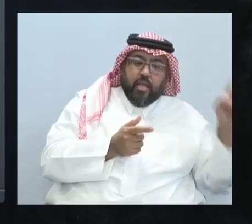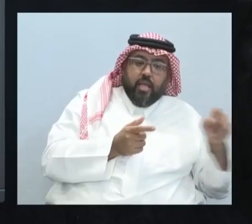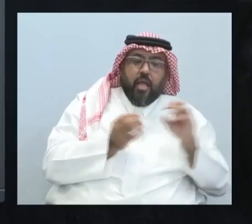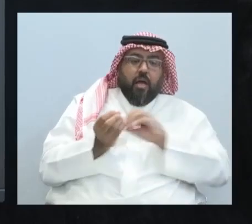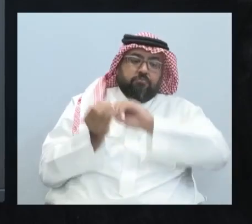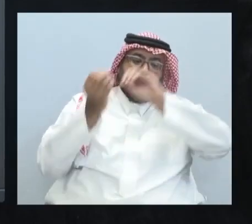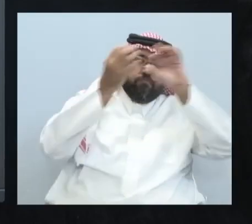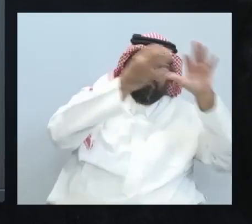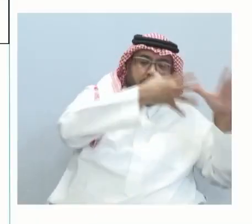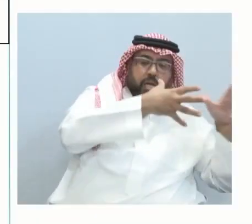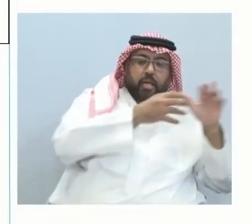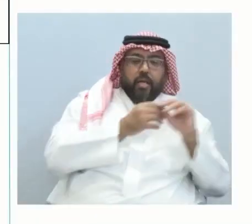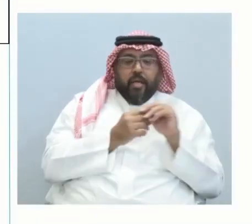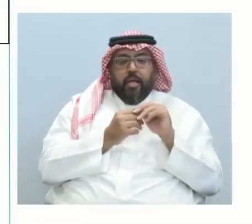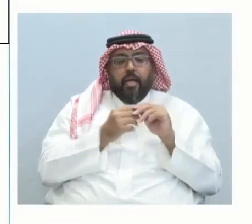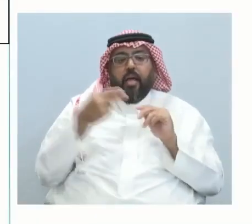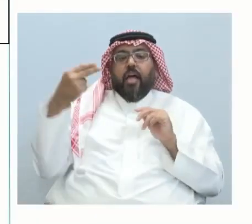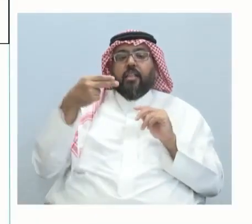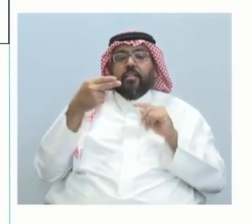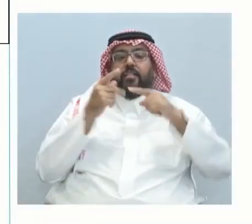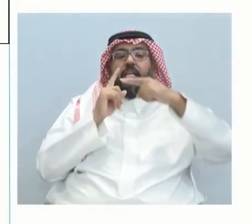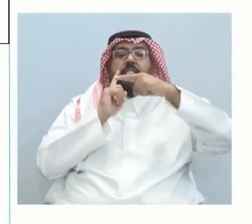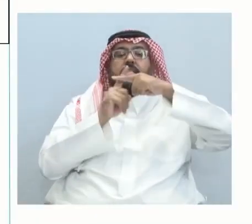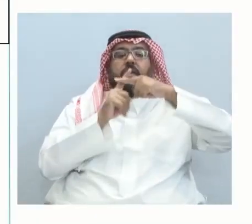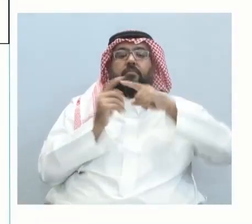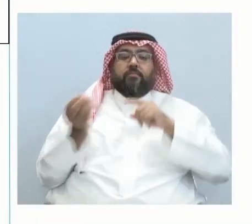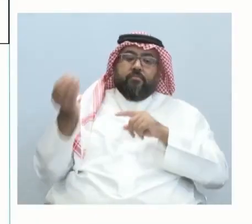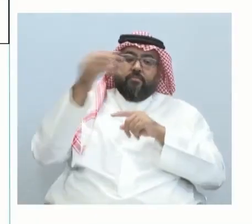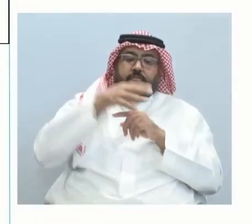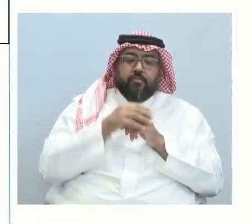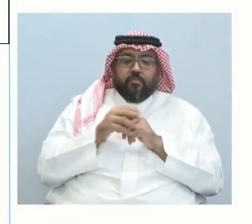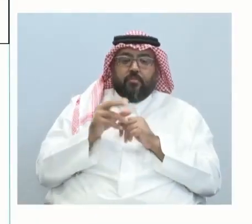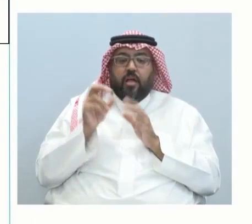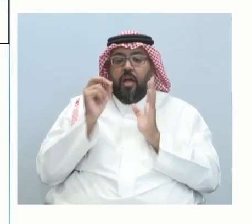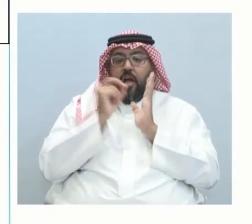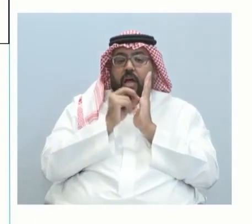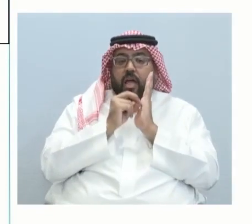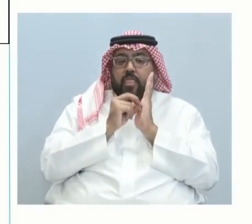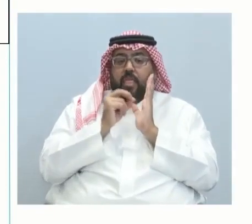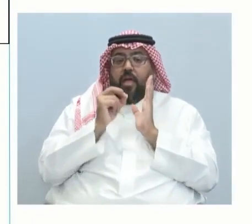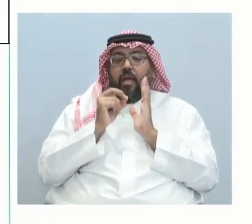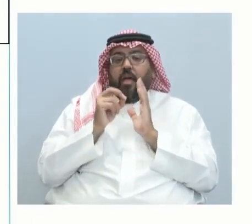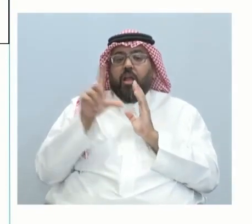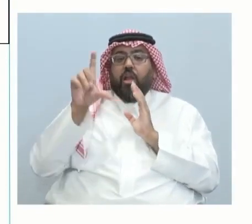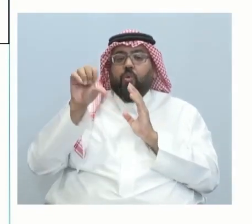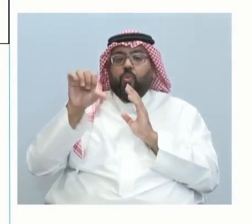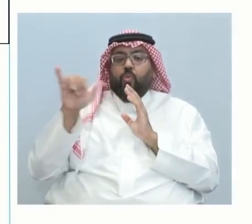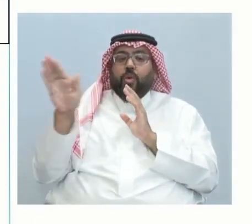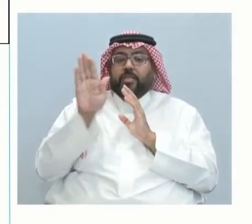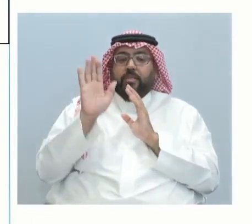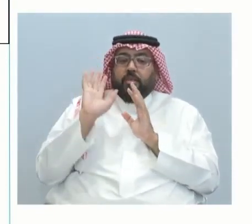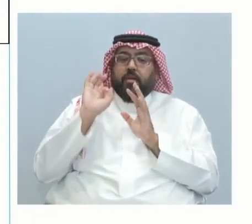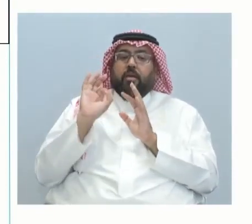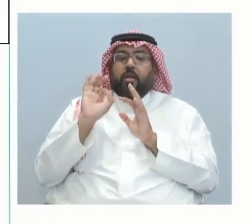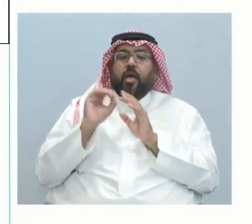الايون مين ايون الهيدروجين لانه ايش لانه زي ما ذكرنا الشحنه الموجبه تعطي الماده او